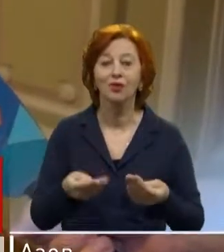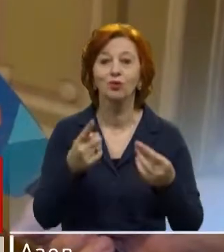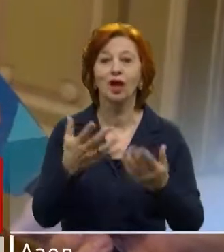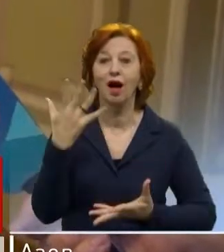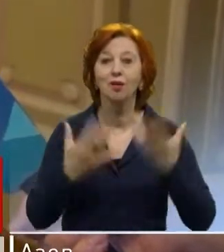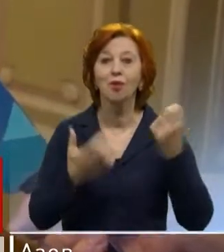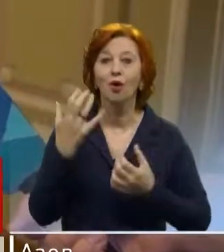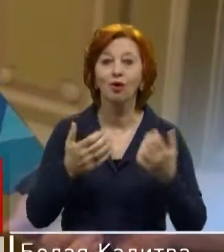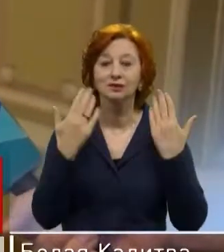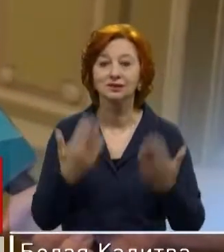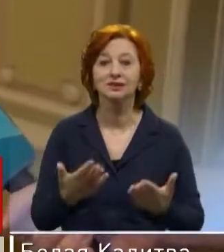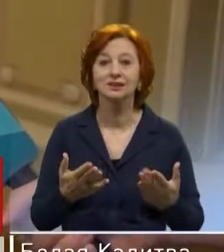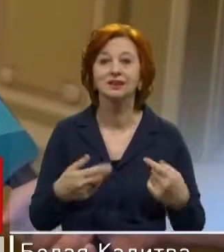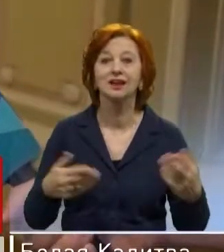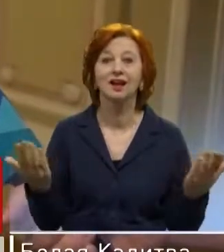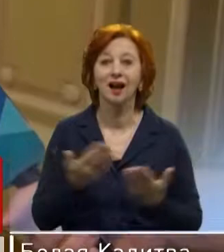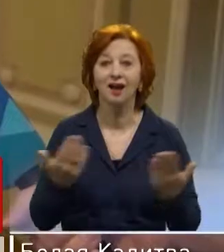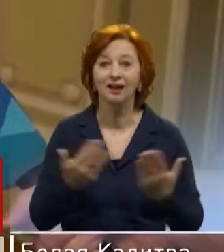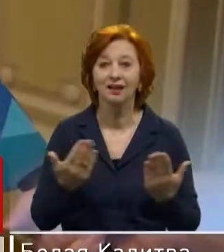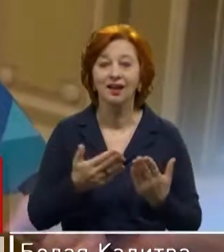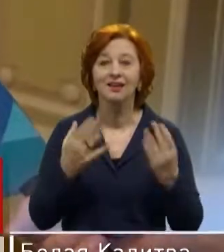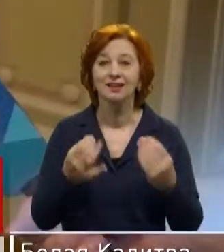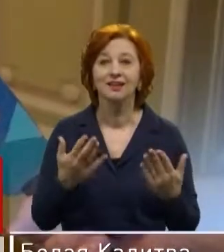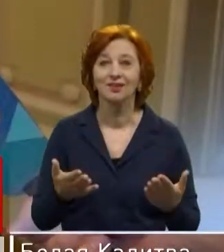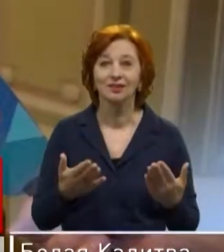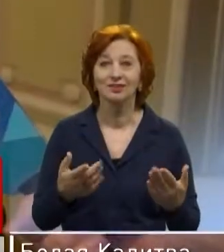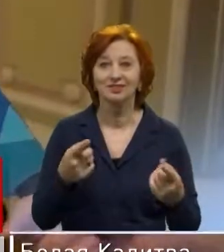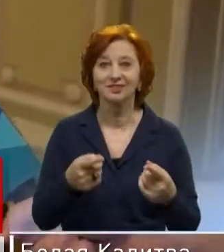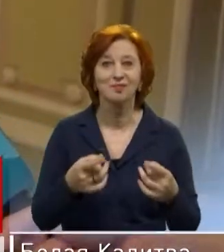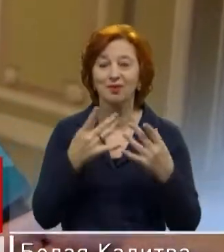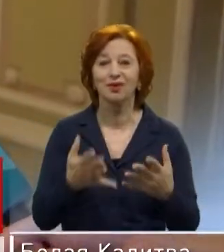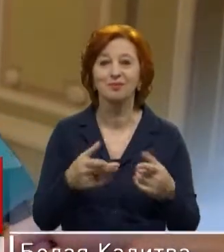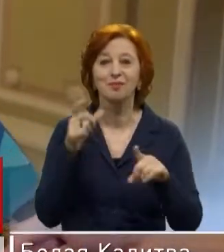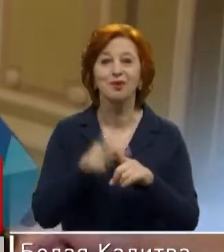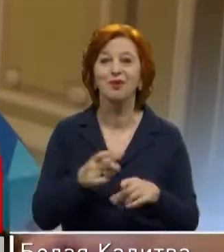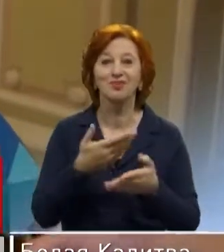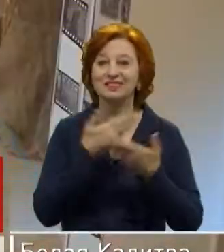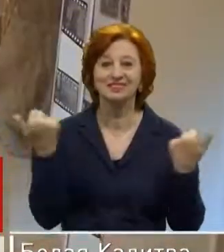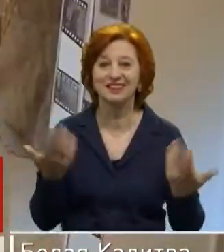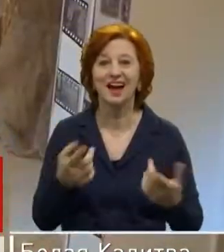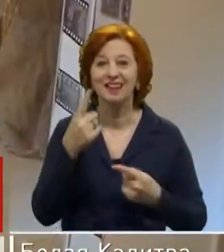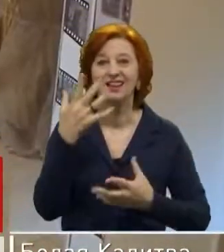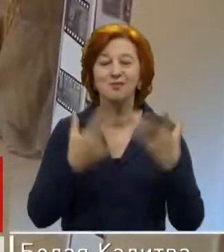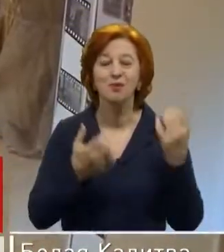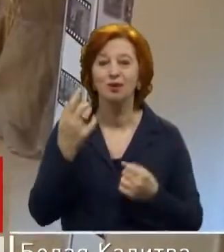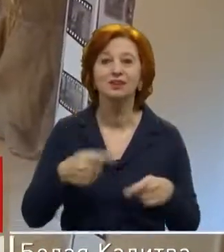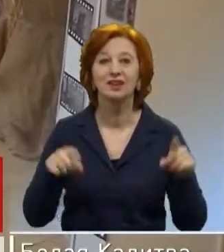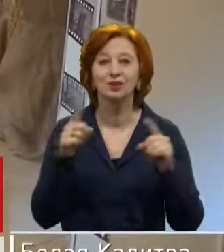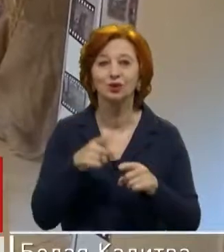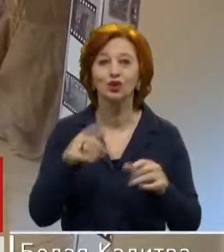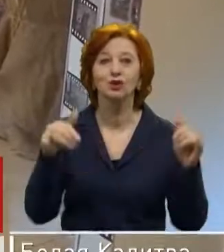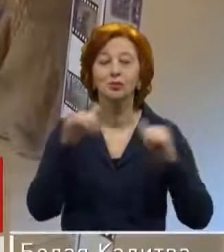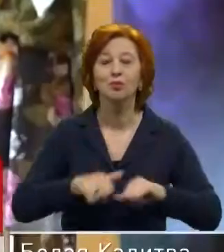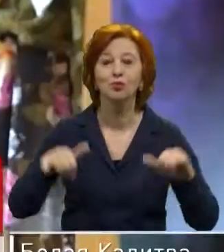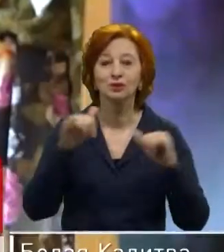эмоции, какие-то... Ой, ну, в общем, слов нет, одни эмоции. Делегации музеев сумели в